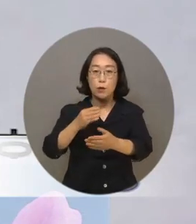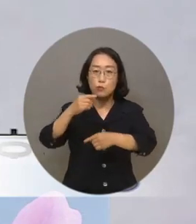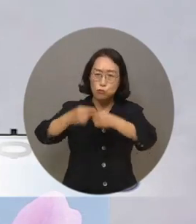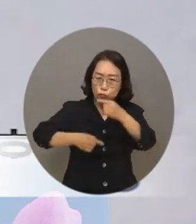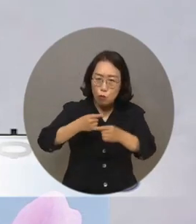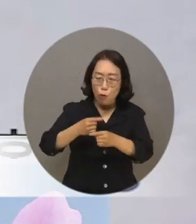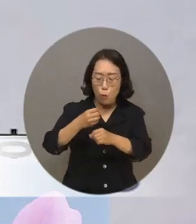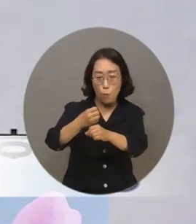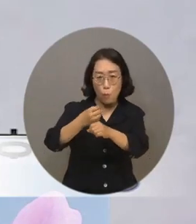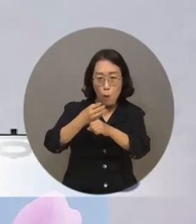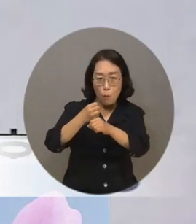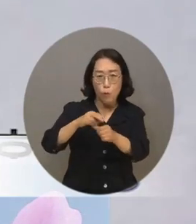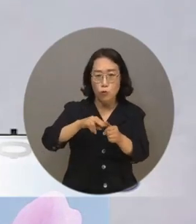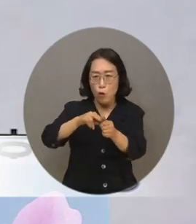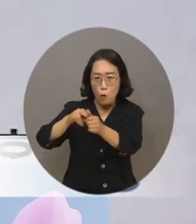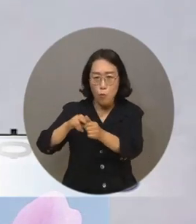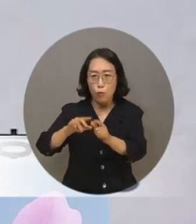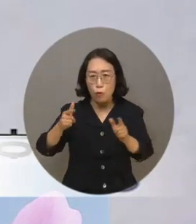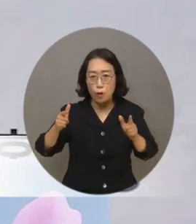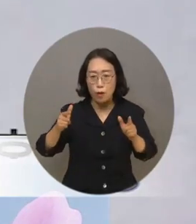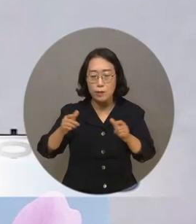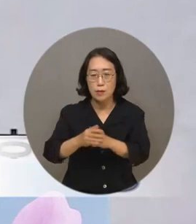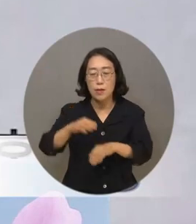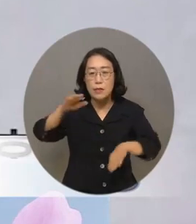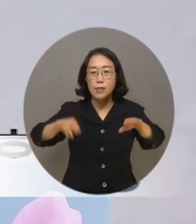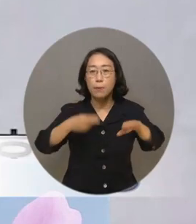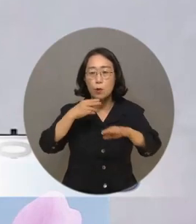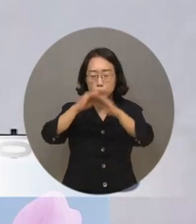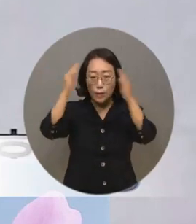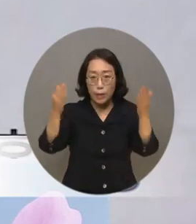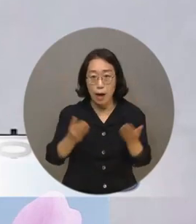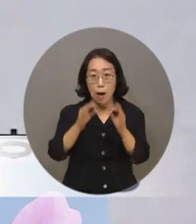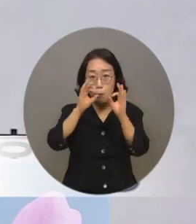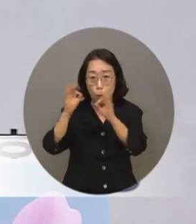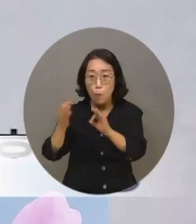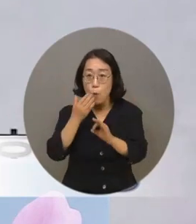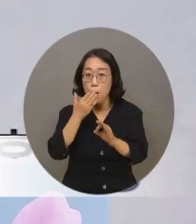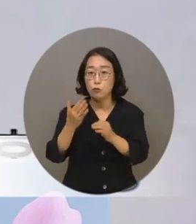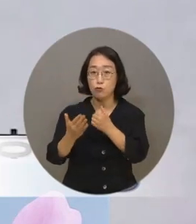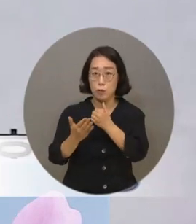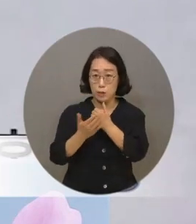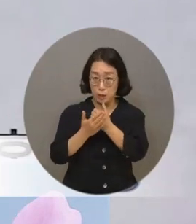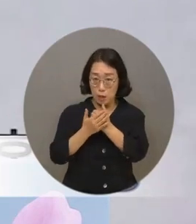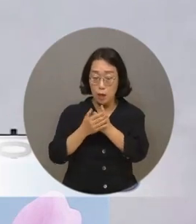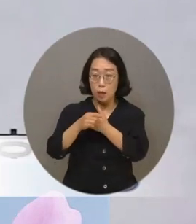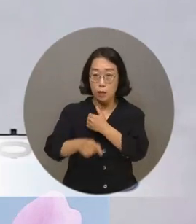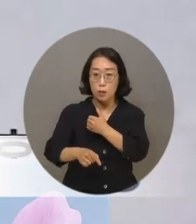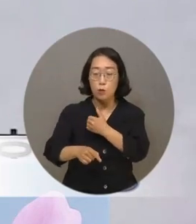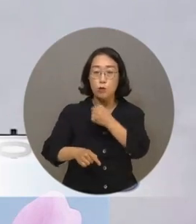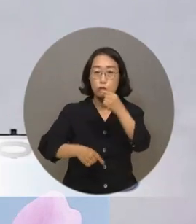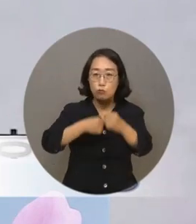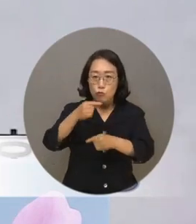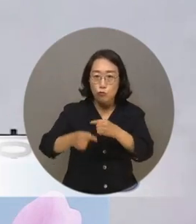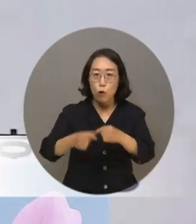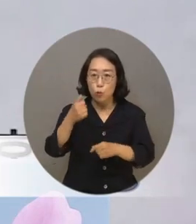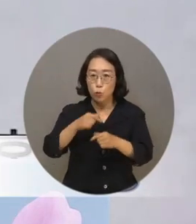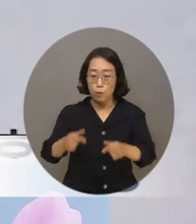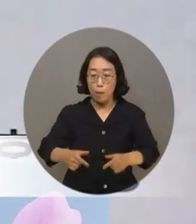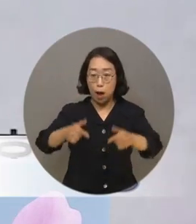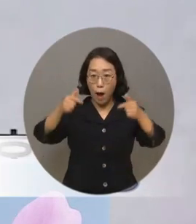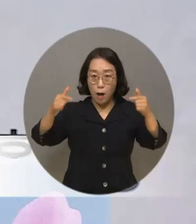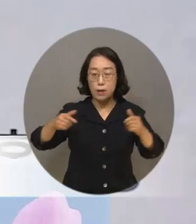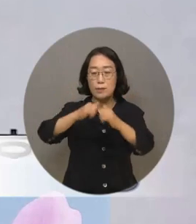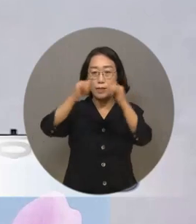다양한 정보의 공정하고 차별 없이 접근할 수 있도록 한국 수호에 기반을 확대하고 사용